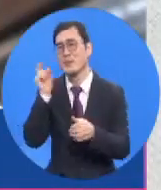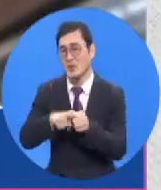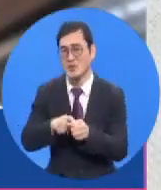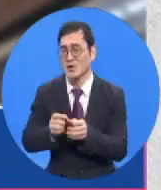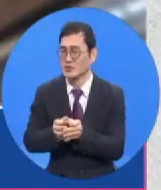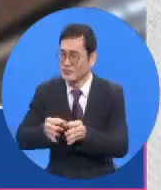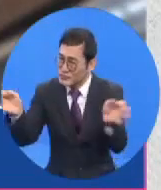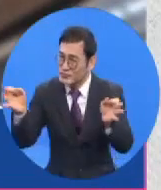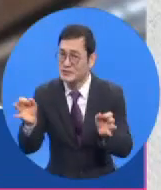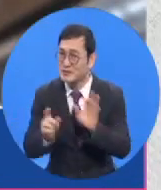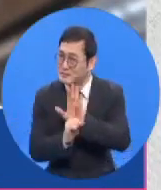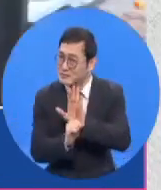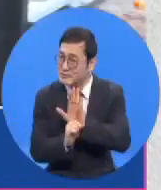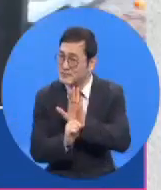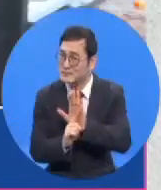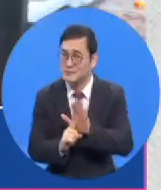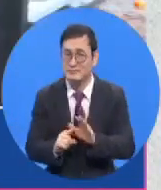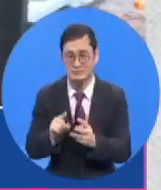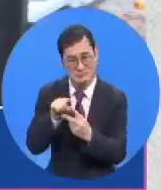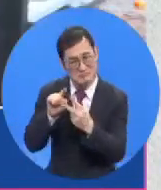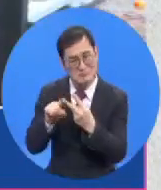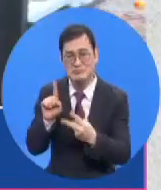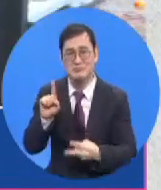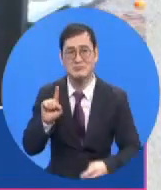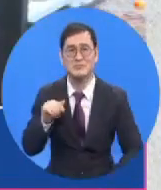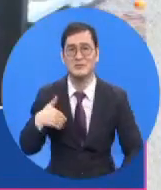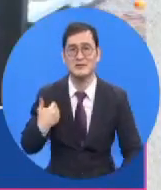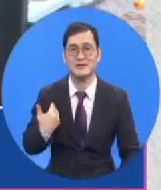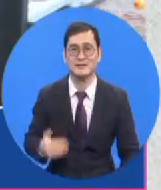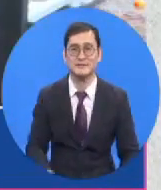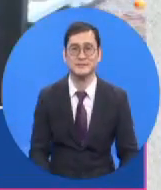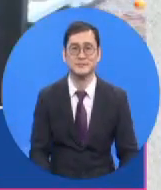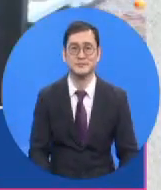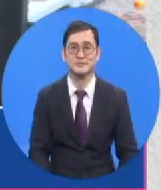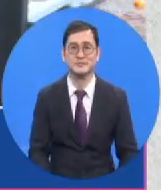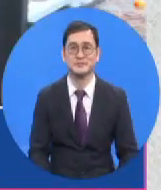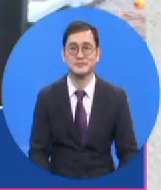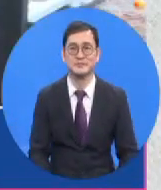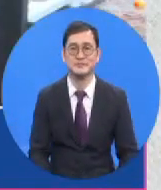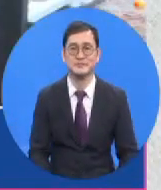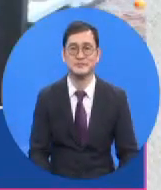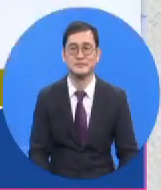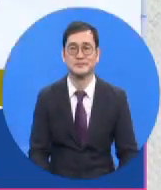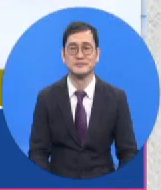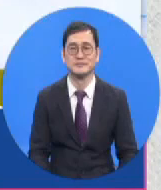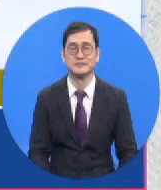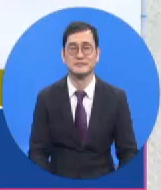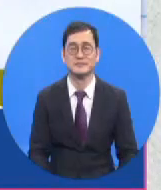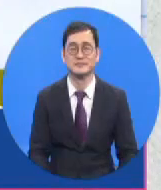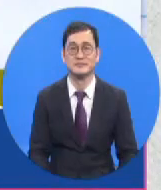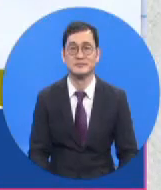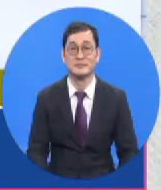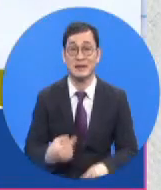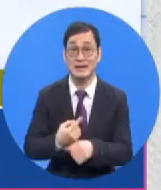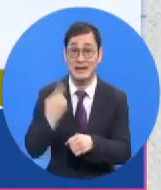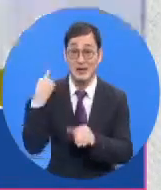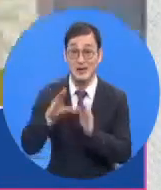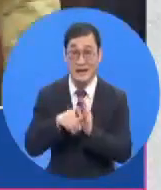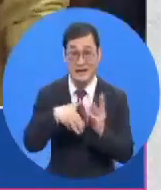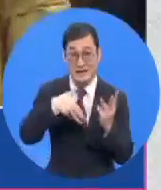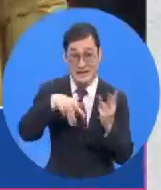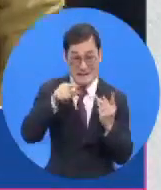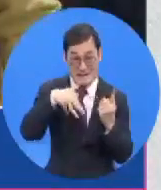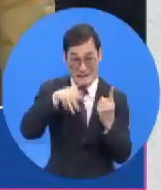계산 속에서 나온 거지 저는 예. 이해를 못하겠어요. 솔직히 말씀드리면 작년에 우리 국회에서도 나와갔지만 1차 재난지원금 효과